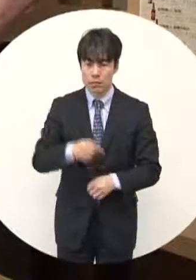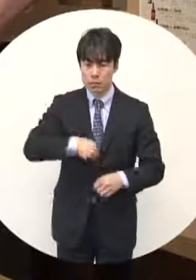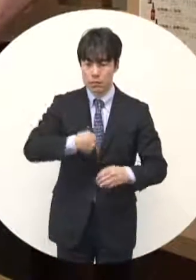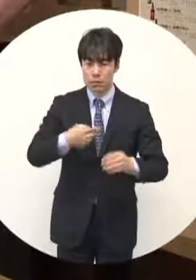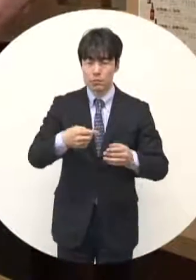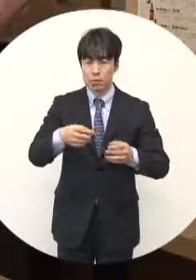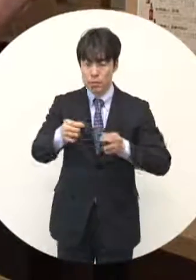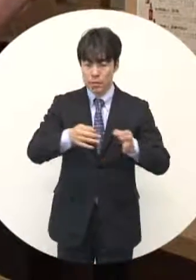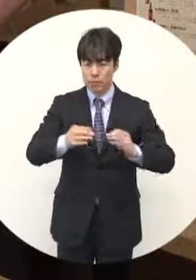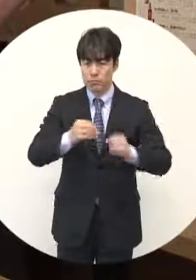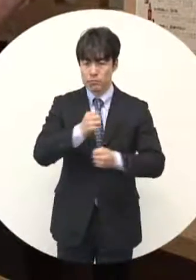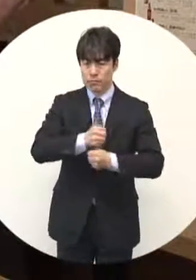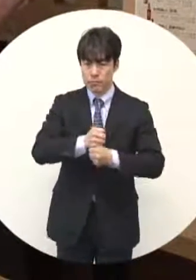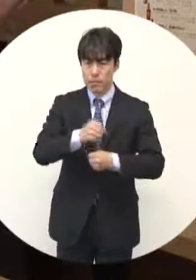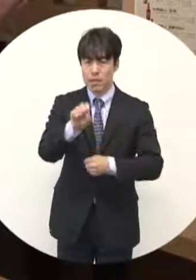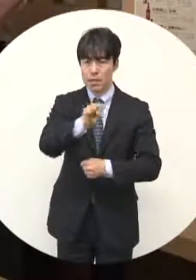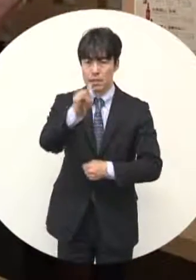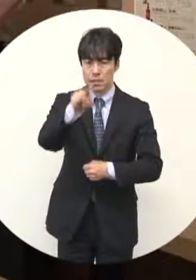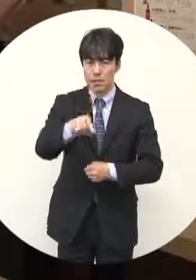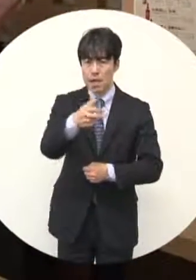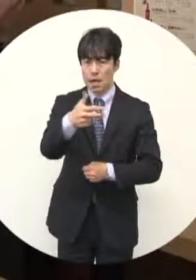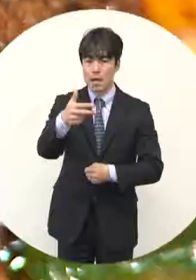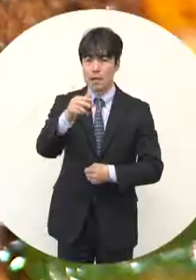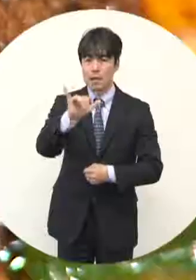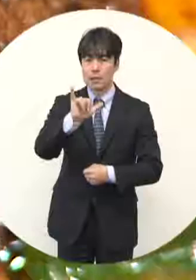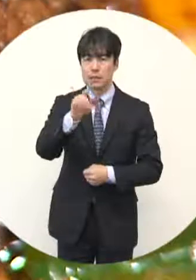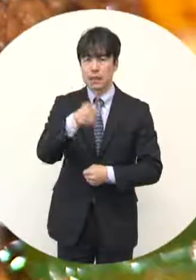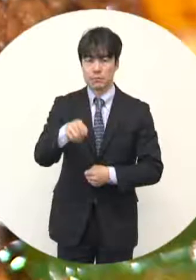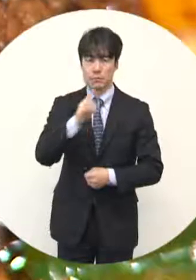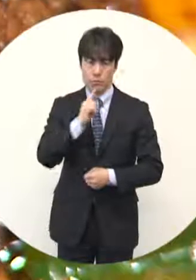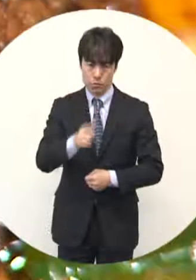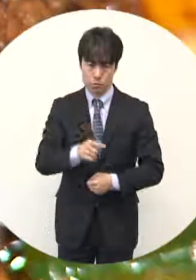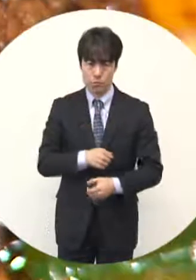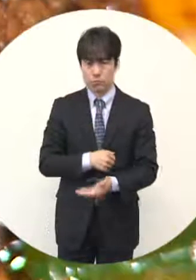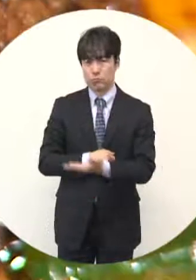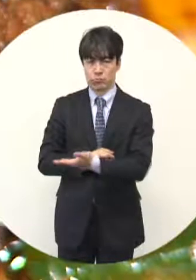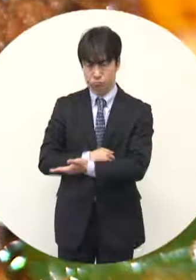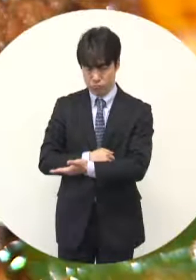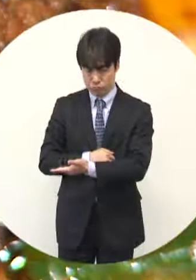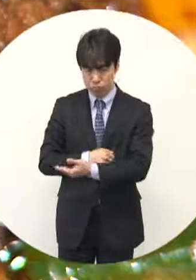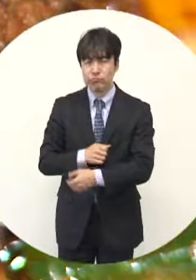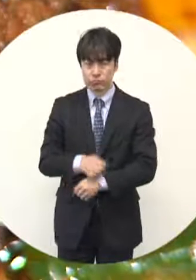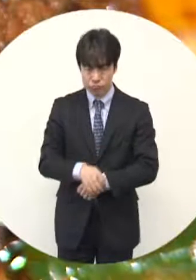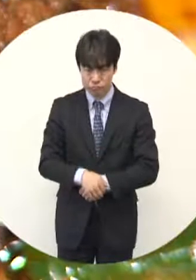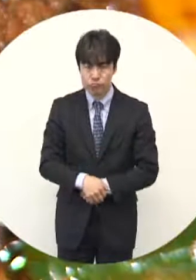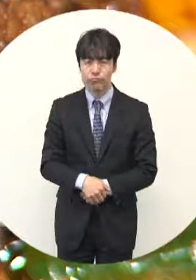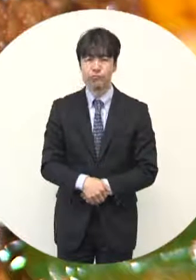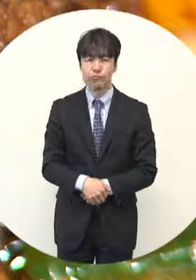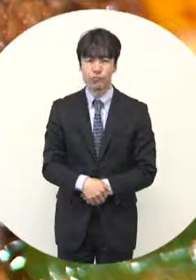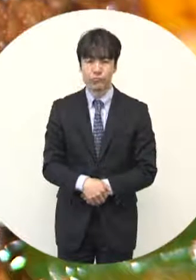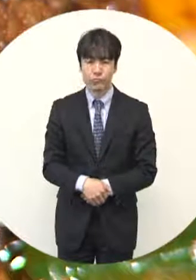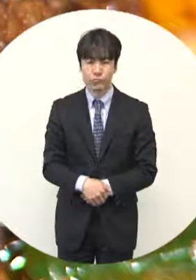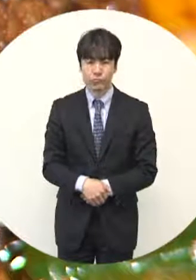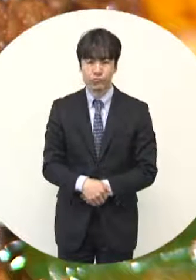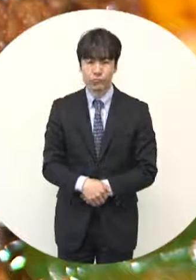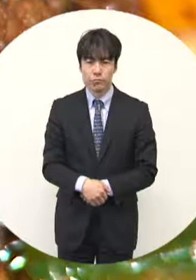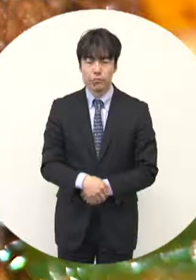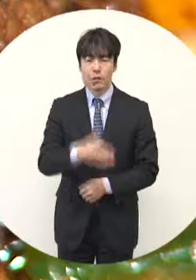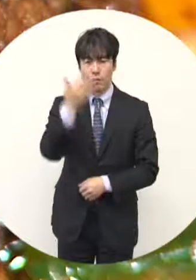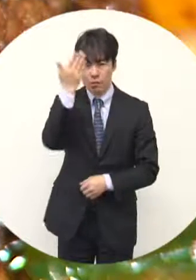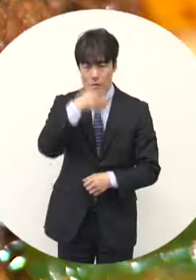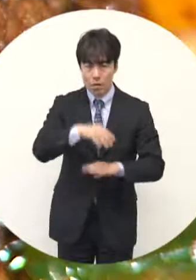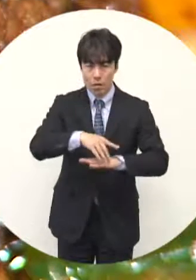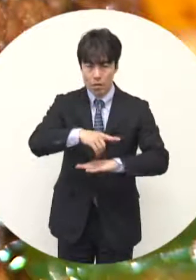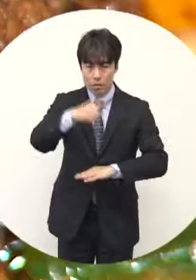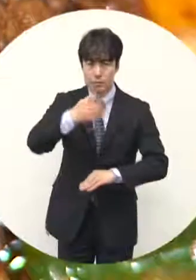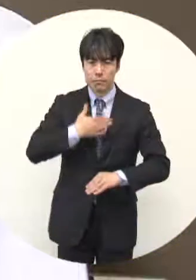のザージャンとなっておりまして。 ザージャン、 はい、ひき肉を甘辛くこう煮詰めたものになってます。 へー、初めて